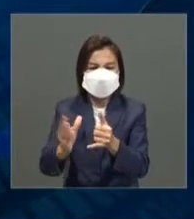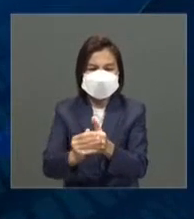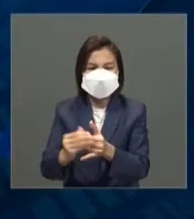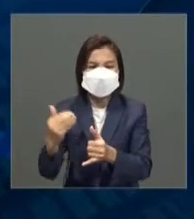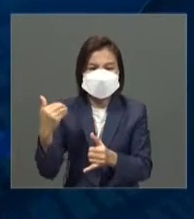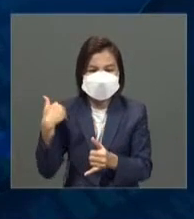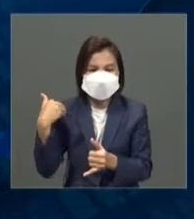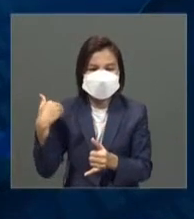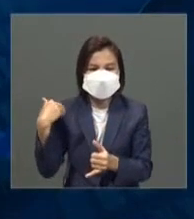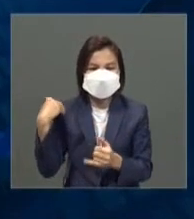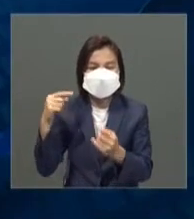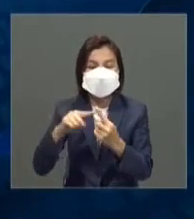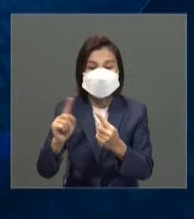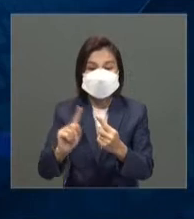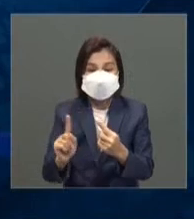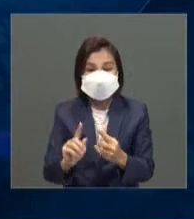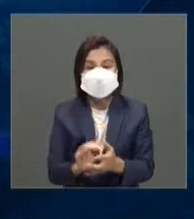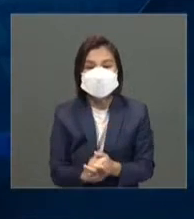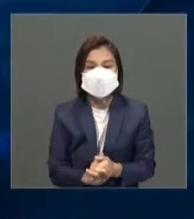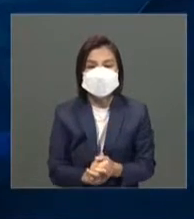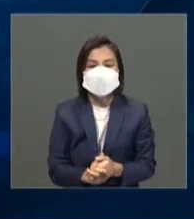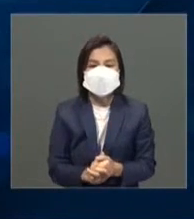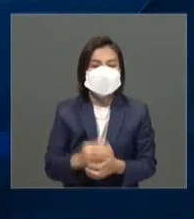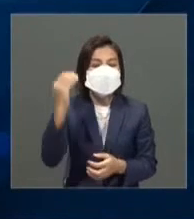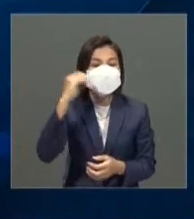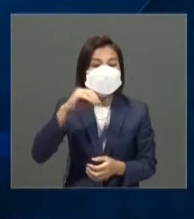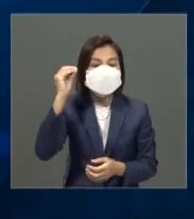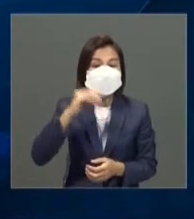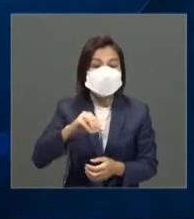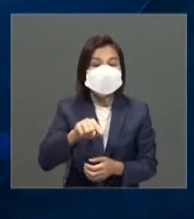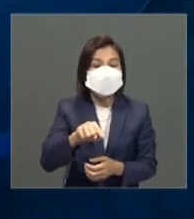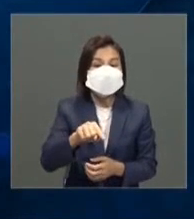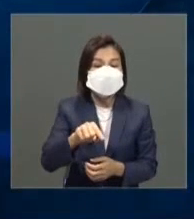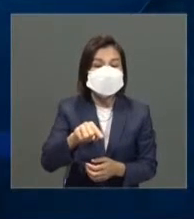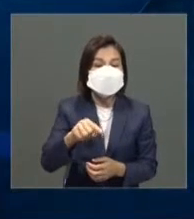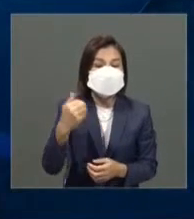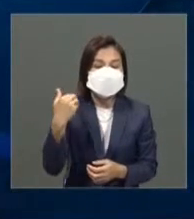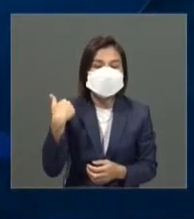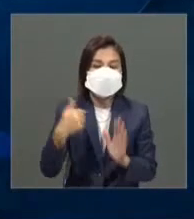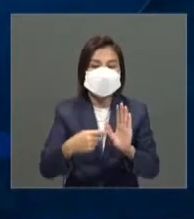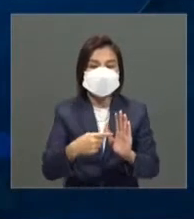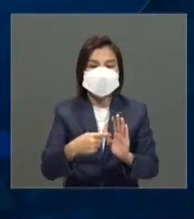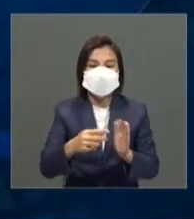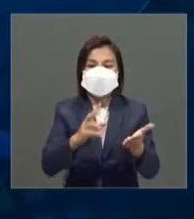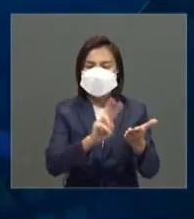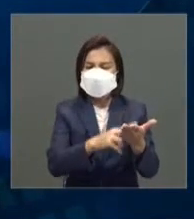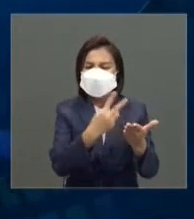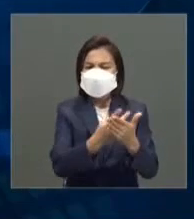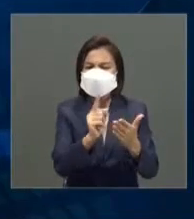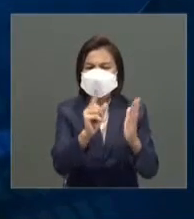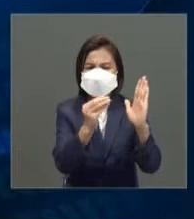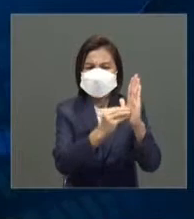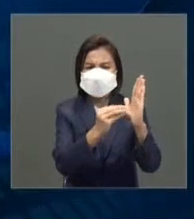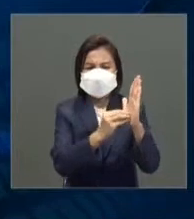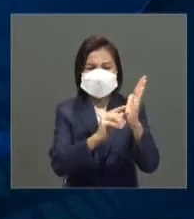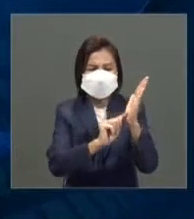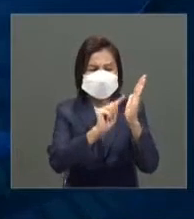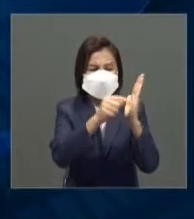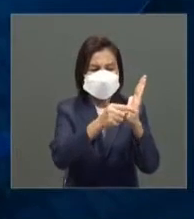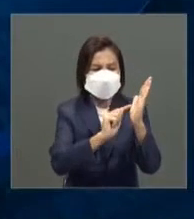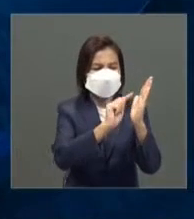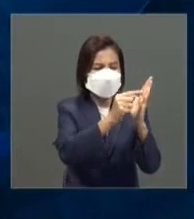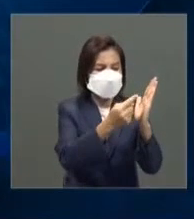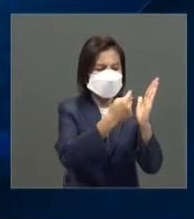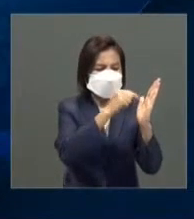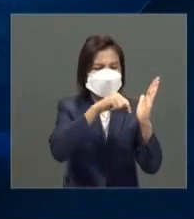ครับก็หลายๆครั้งก็จะเป็นการที่จะเป็นเคสส่งออกนะครับจากกรุงเทพมหานครออกไปยัง